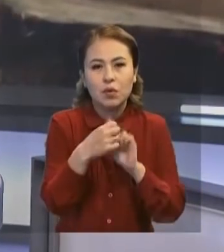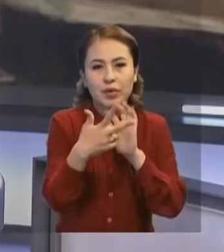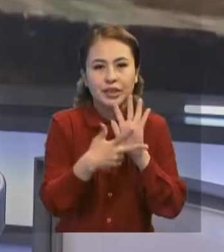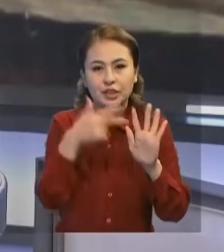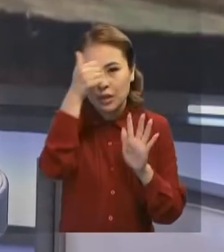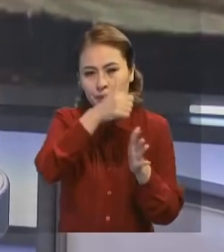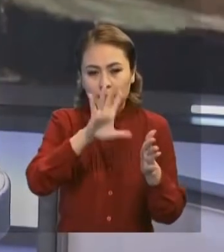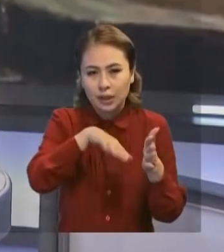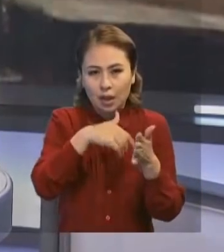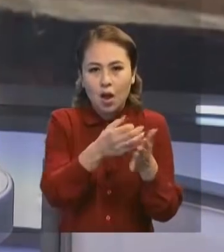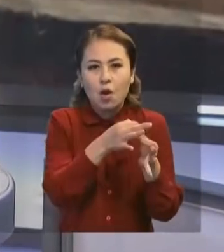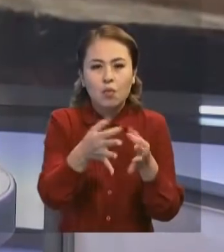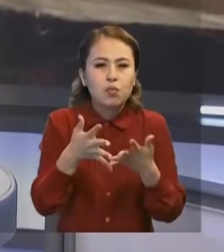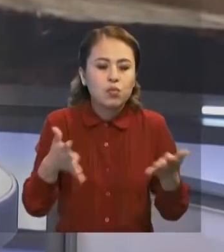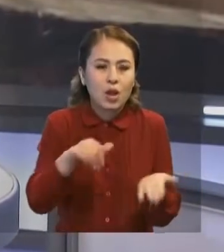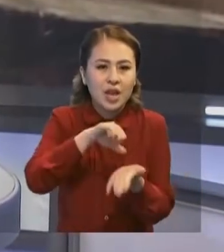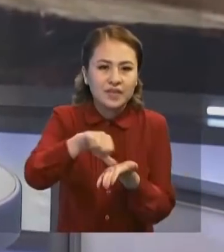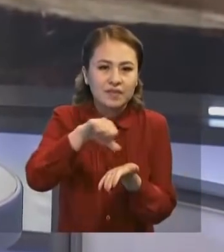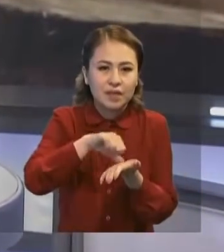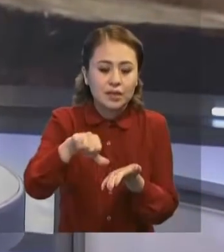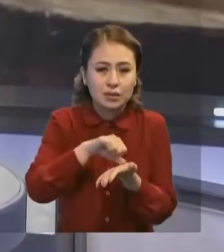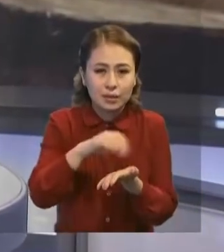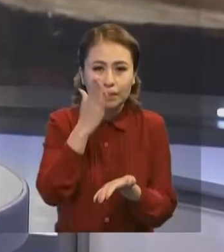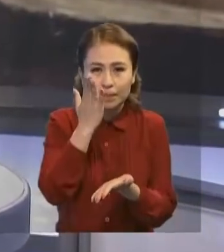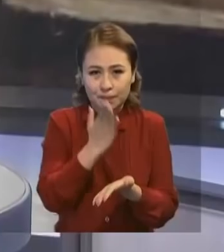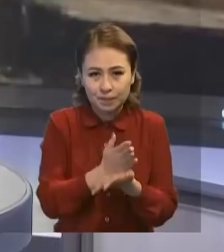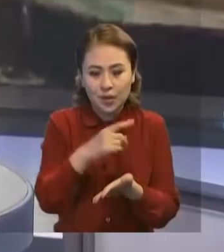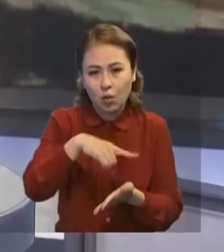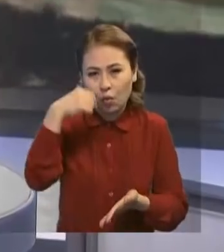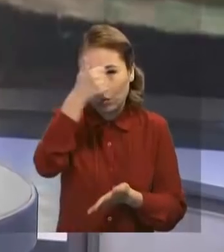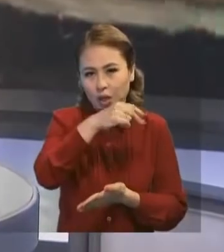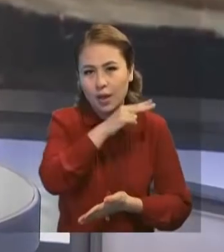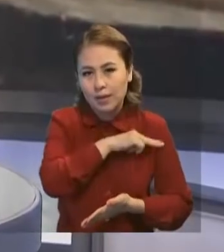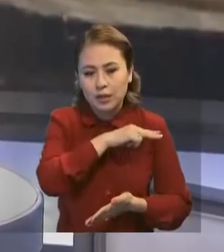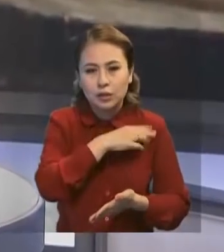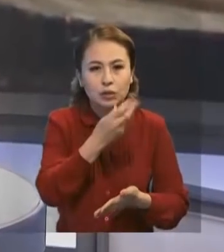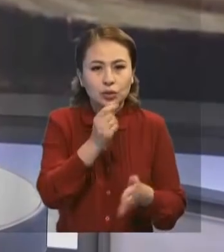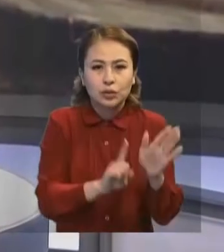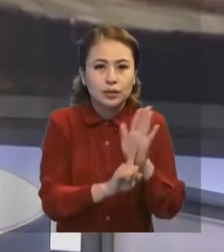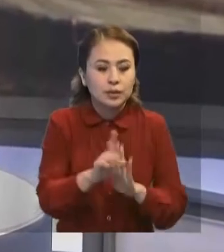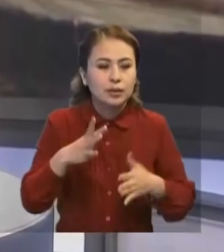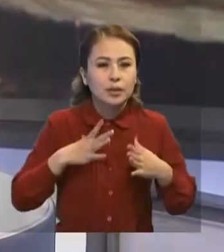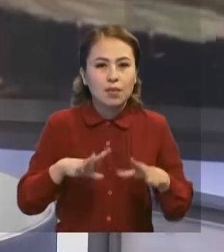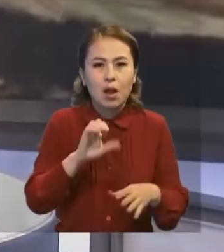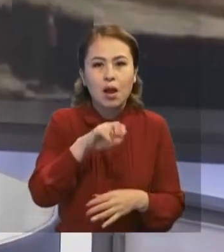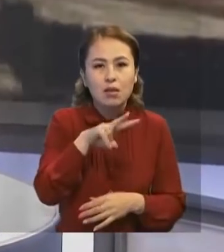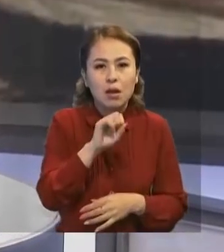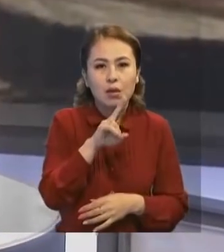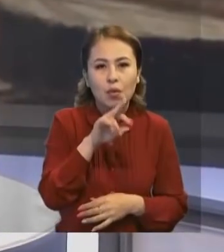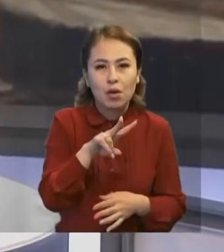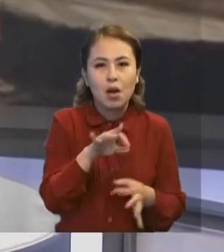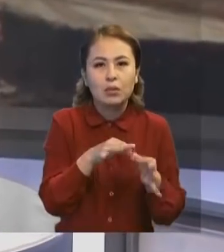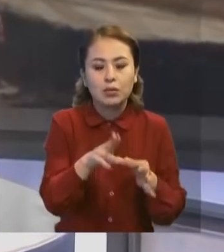бері бұл аумақтың басым бөлігінде асфальт төселінгенмен биылға межеленген жұмыстар әлі басталмаған. Бұл Алакөл